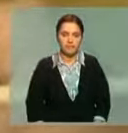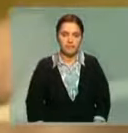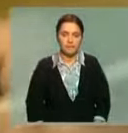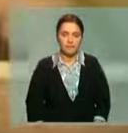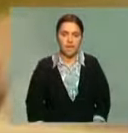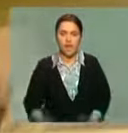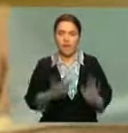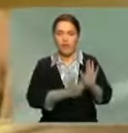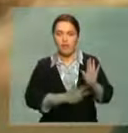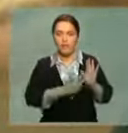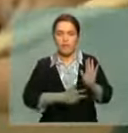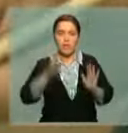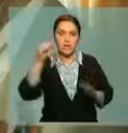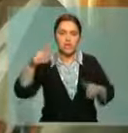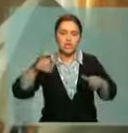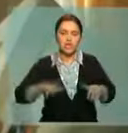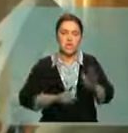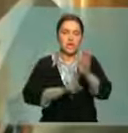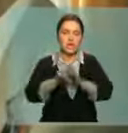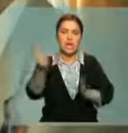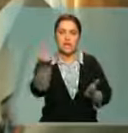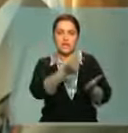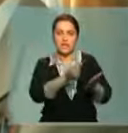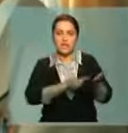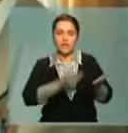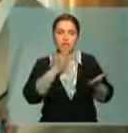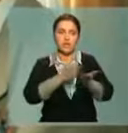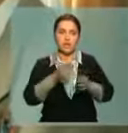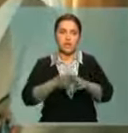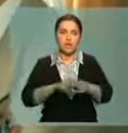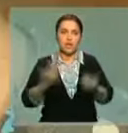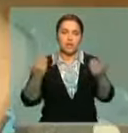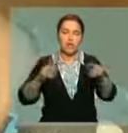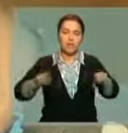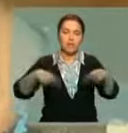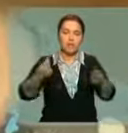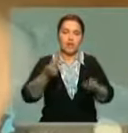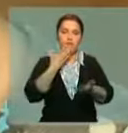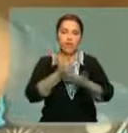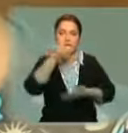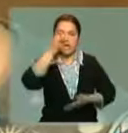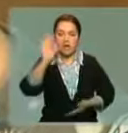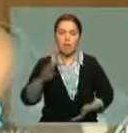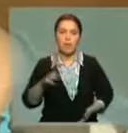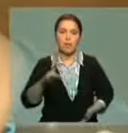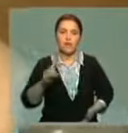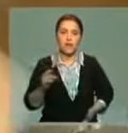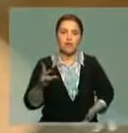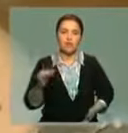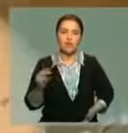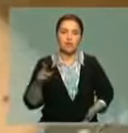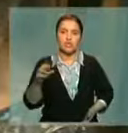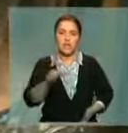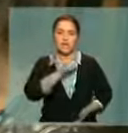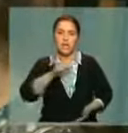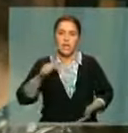в 80 лет решил рисовать. Преуспел и здесь. Теперь передает свои навыки правнучке Полине. Сам сделал для нее